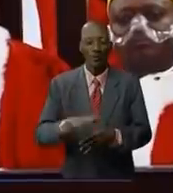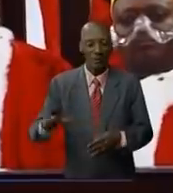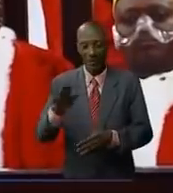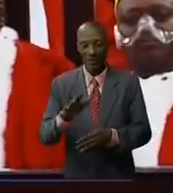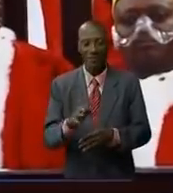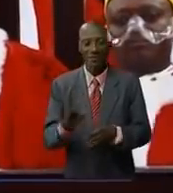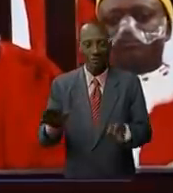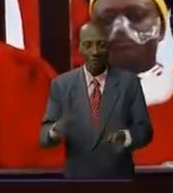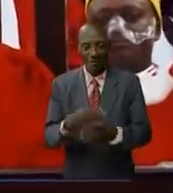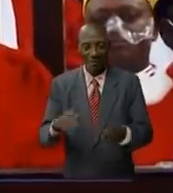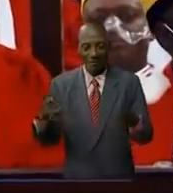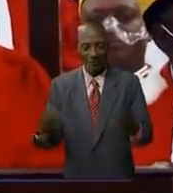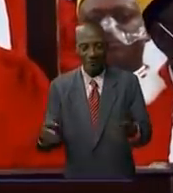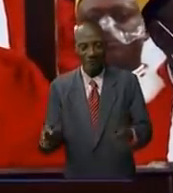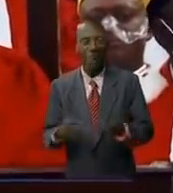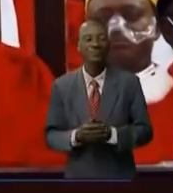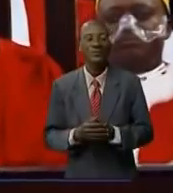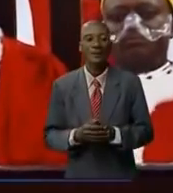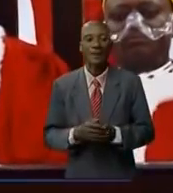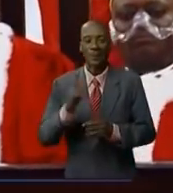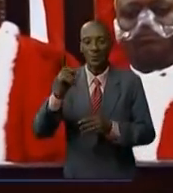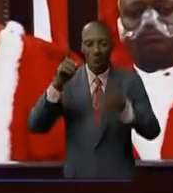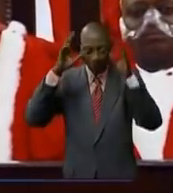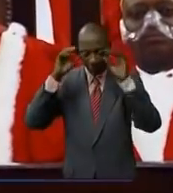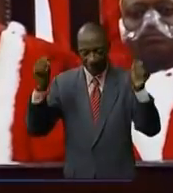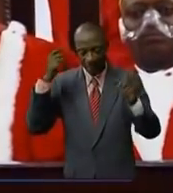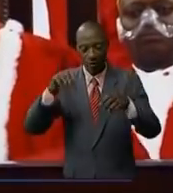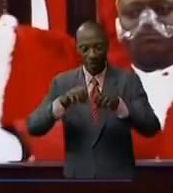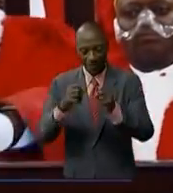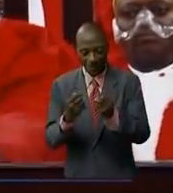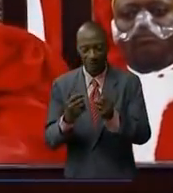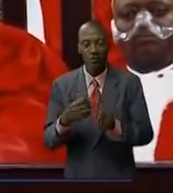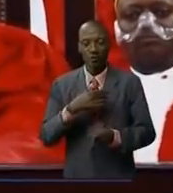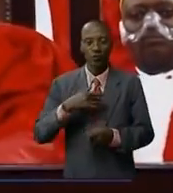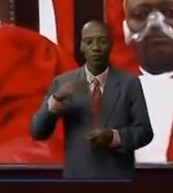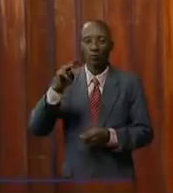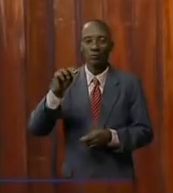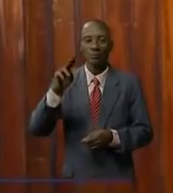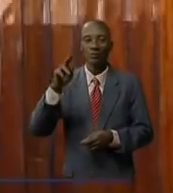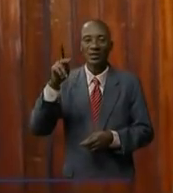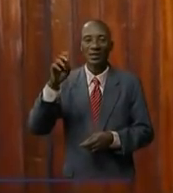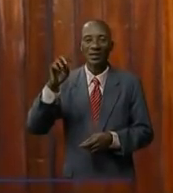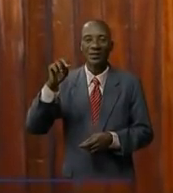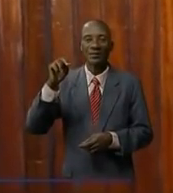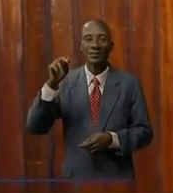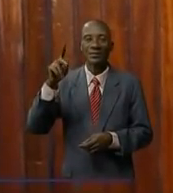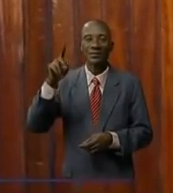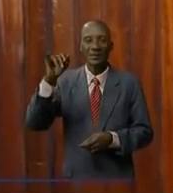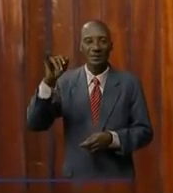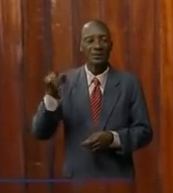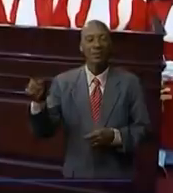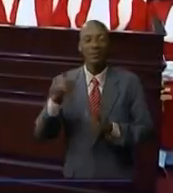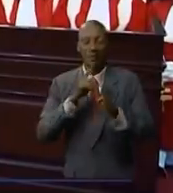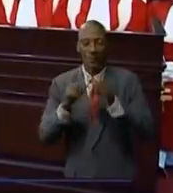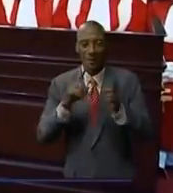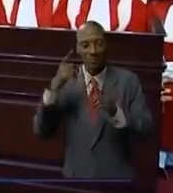Dans sa mercuriale, le premier président de la Cour de cassation, Mukendi Musanga David, a planché sur la